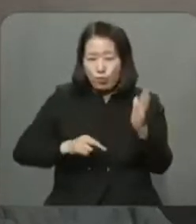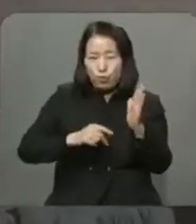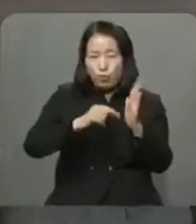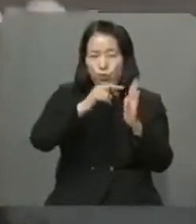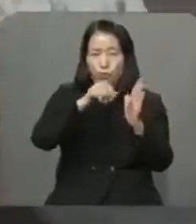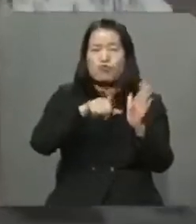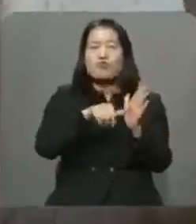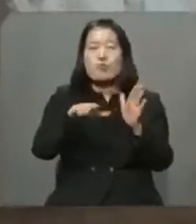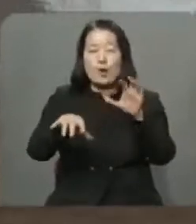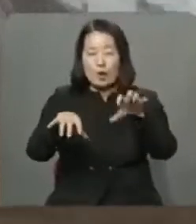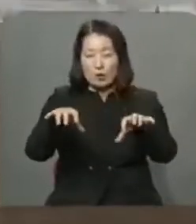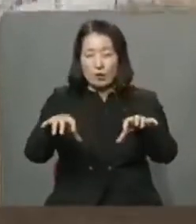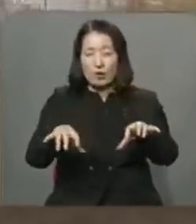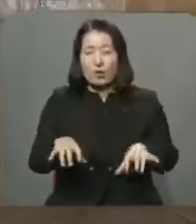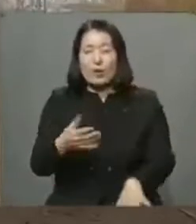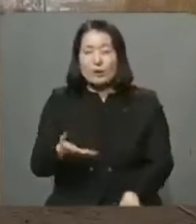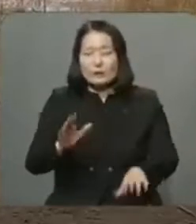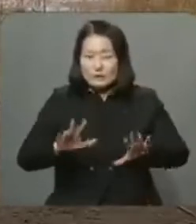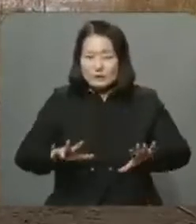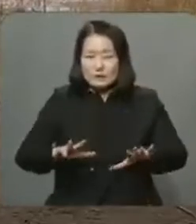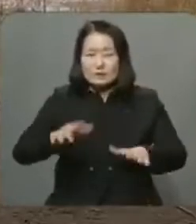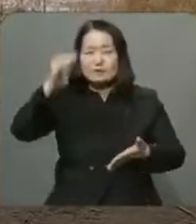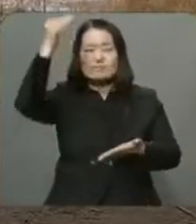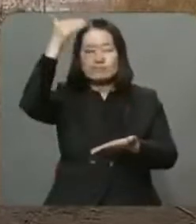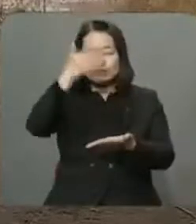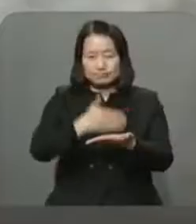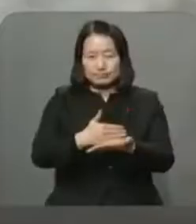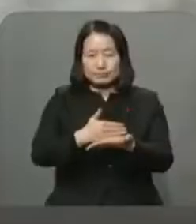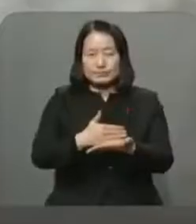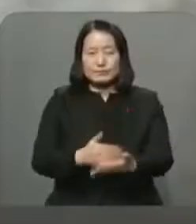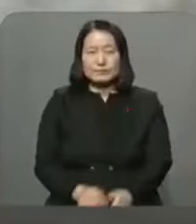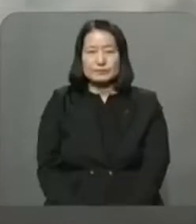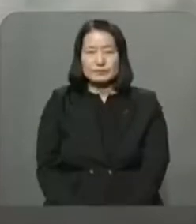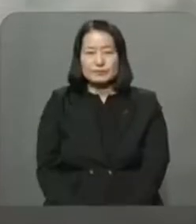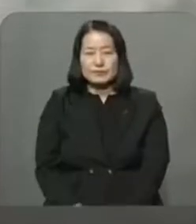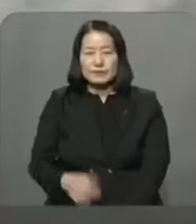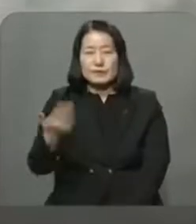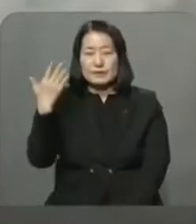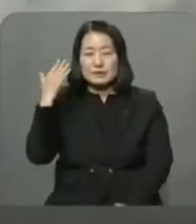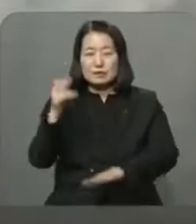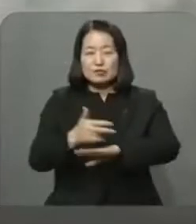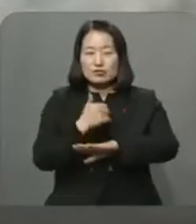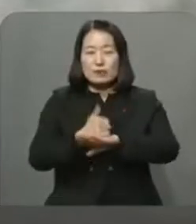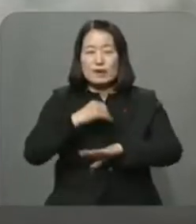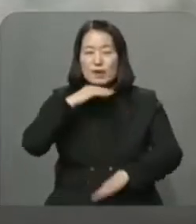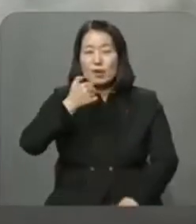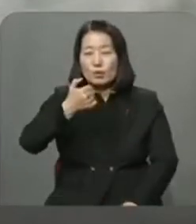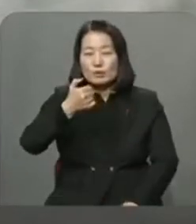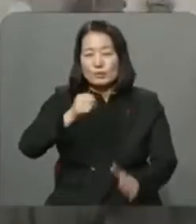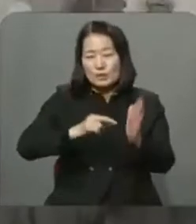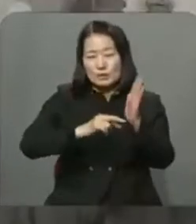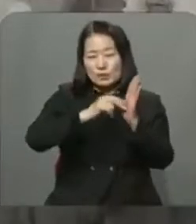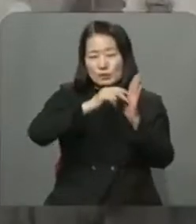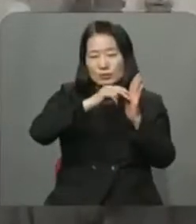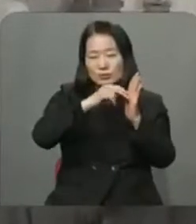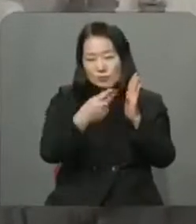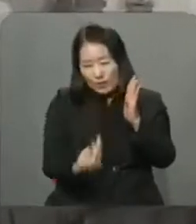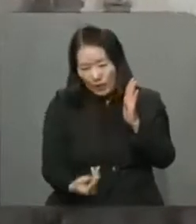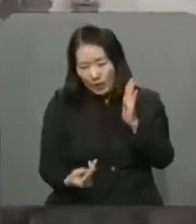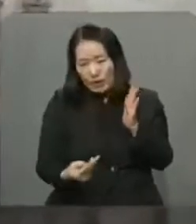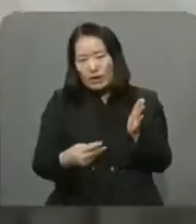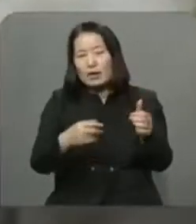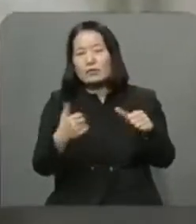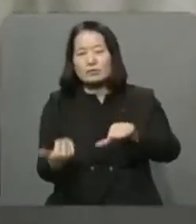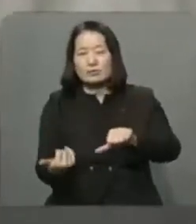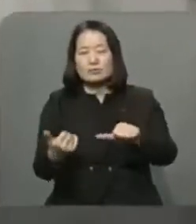등반의 명소입니다. 하지만 지금은 폐쇄된 상태입니다. 지난 주말에 50대 남성이 등반을 하다 떨어져 숨졌기